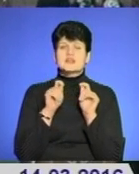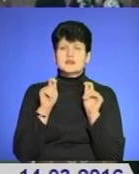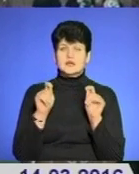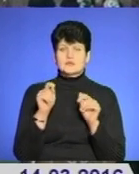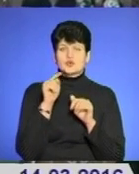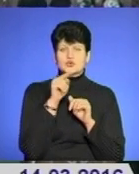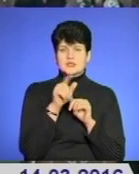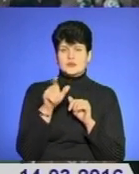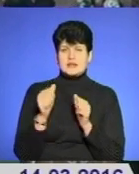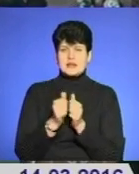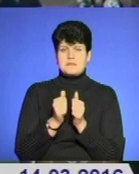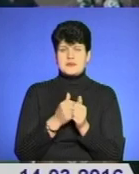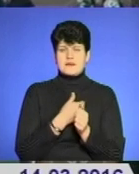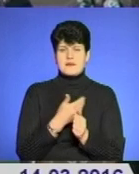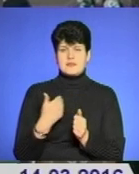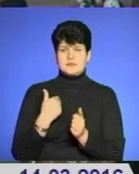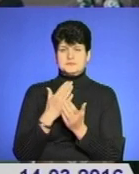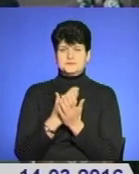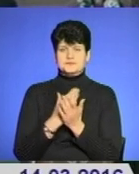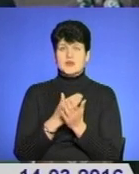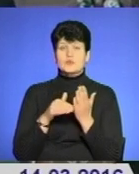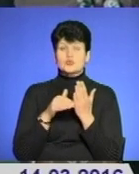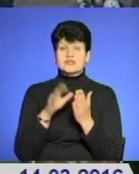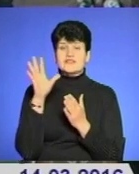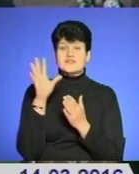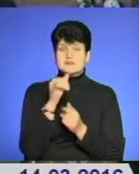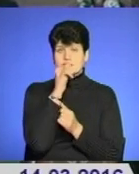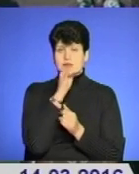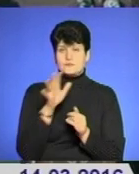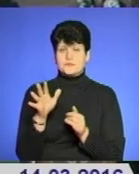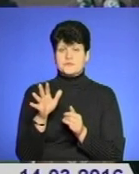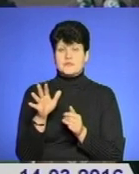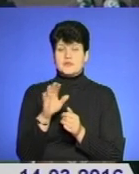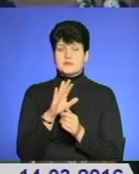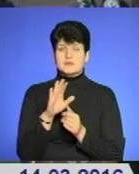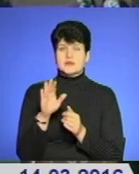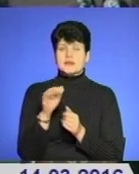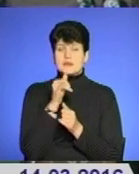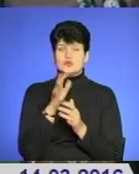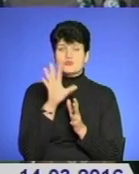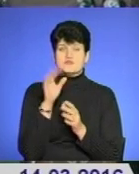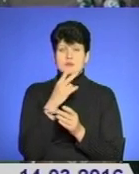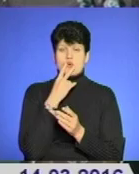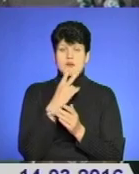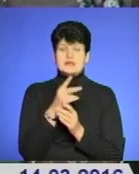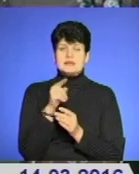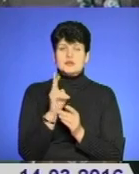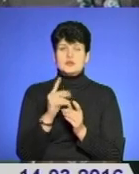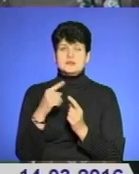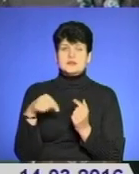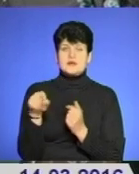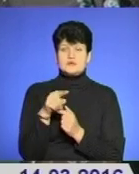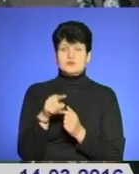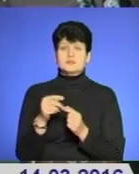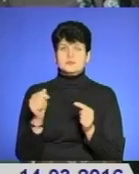тих людей, які біля нас оточують. Бо допомогти всім ми не можемо, ми не спроможні всіх побачити, але ті, які нас оточують, ми їм